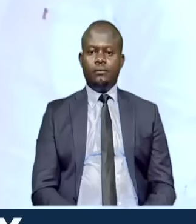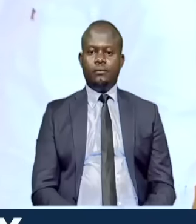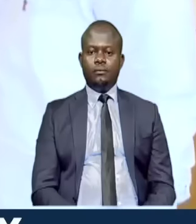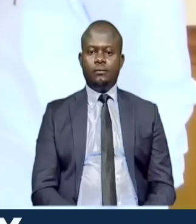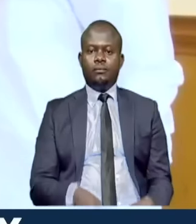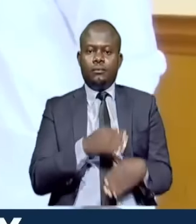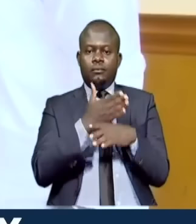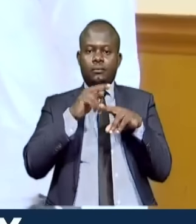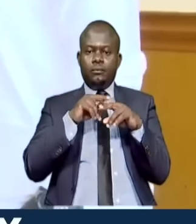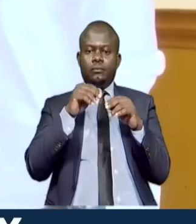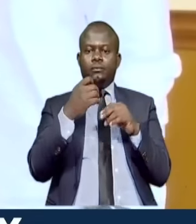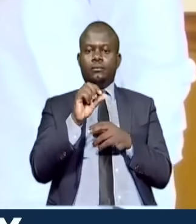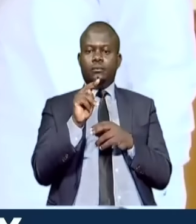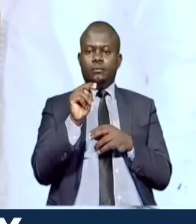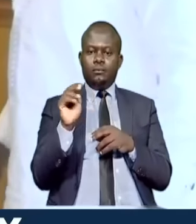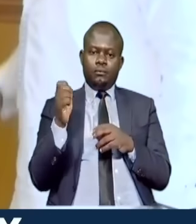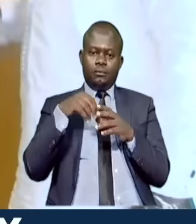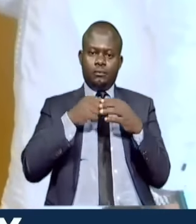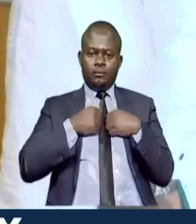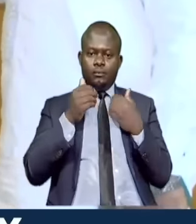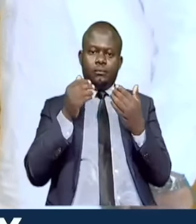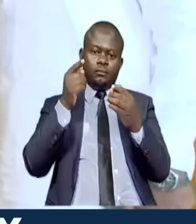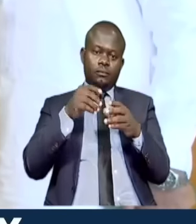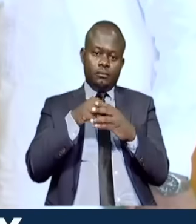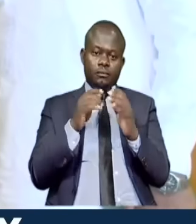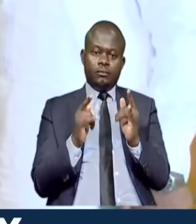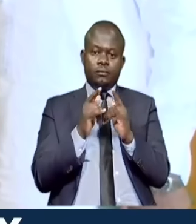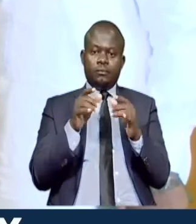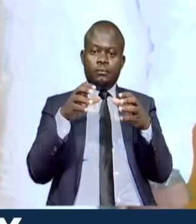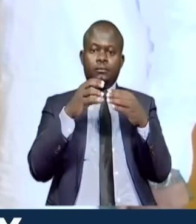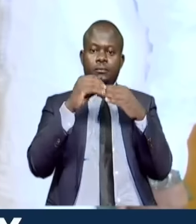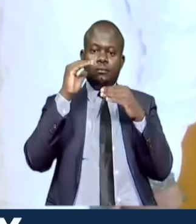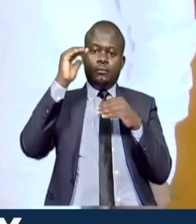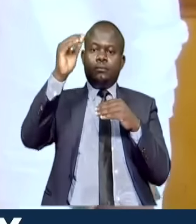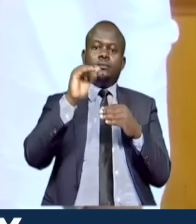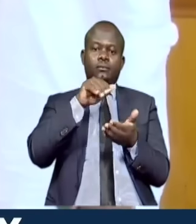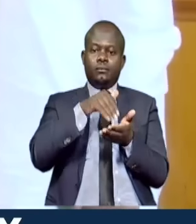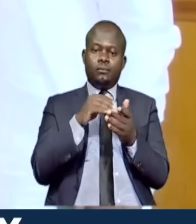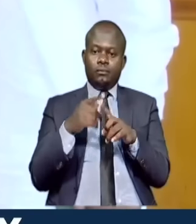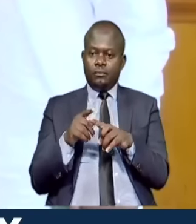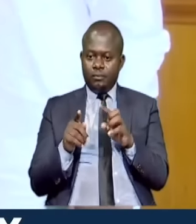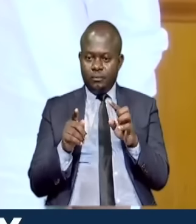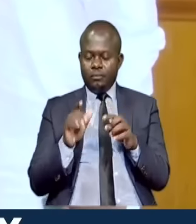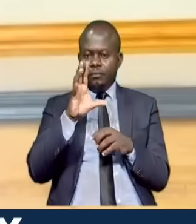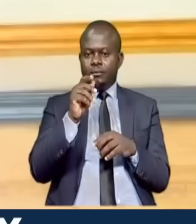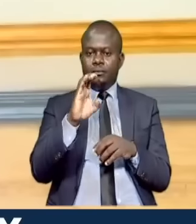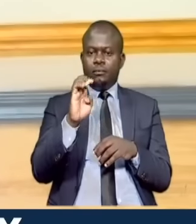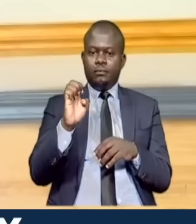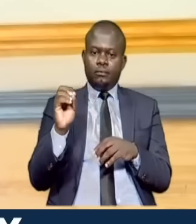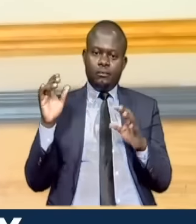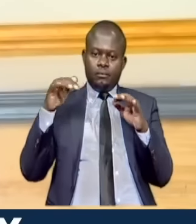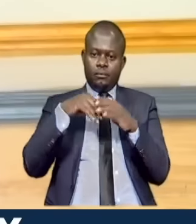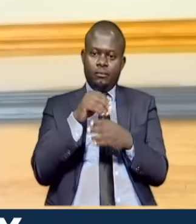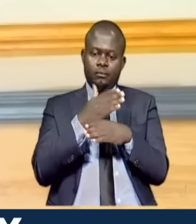Minisitiri w'Intebe wa Guinée Conakry ari mu Rwanda, aho yari yitabiriye inama y'ihuriro ry'abayobozi bakuru b'ibigo bitandukanye Africa CEO Forum.